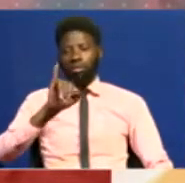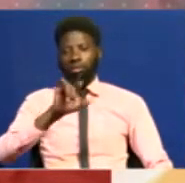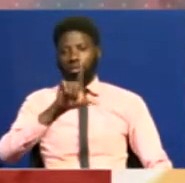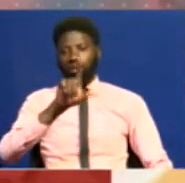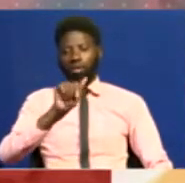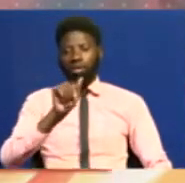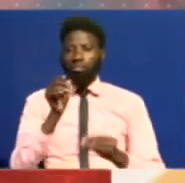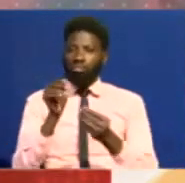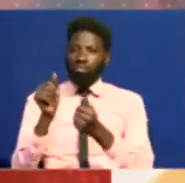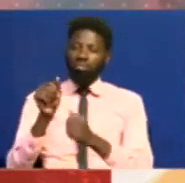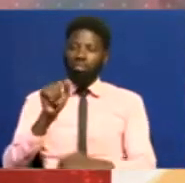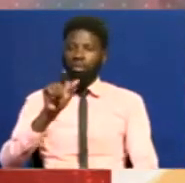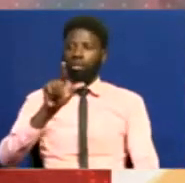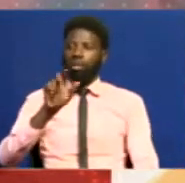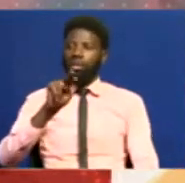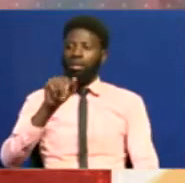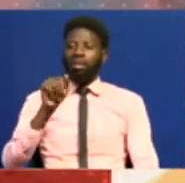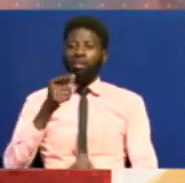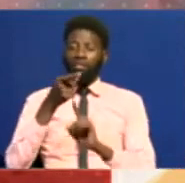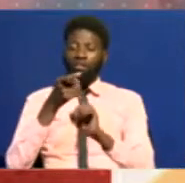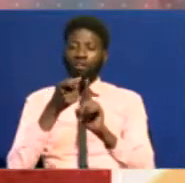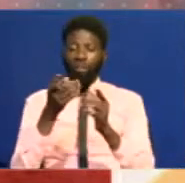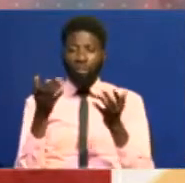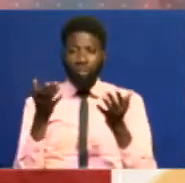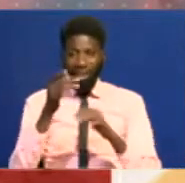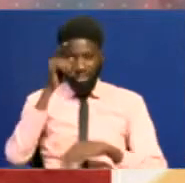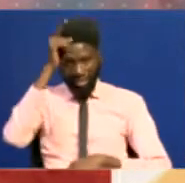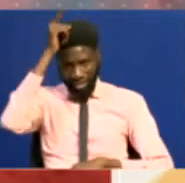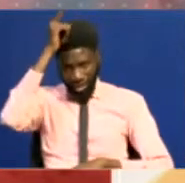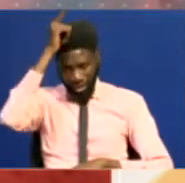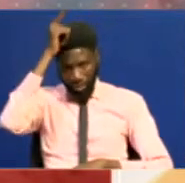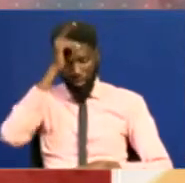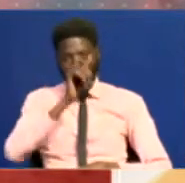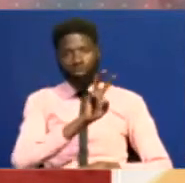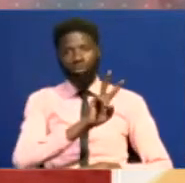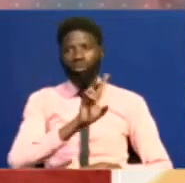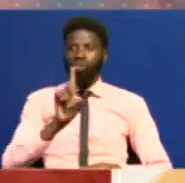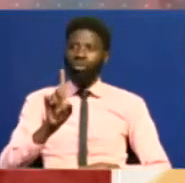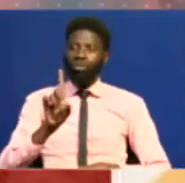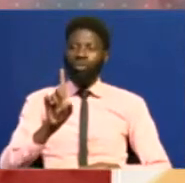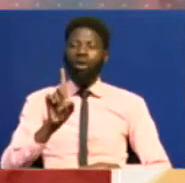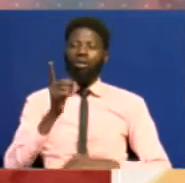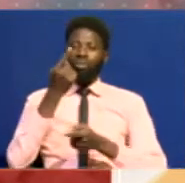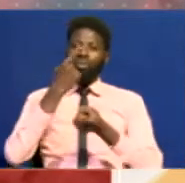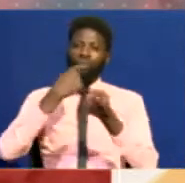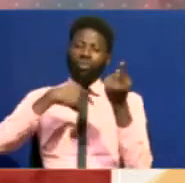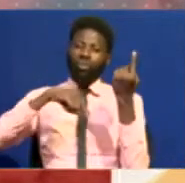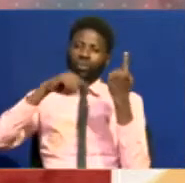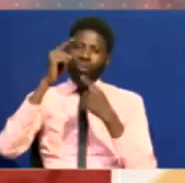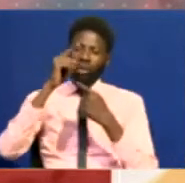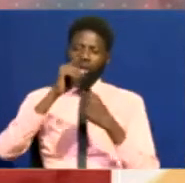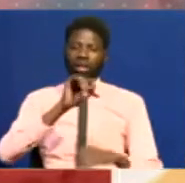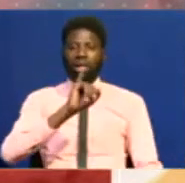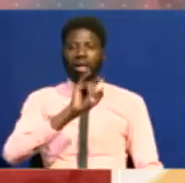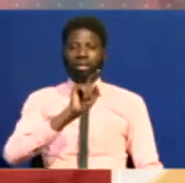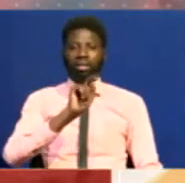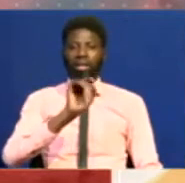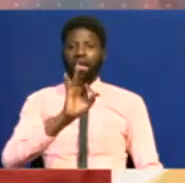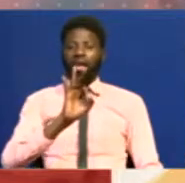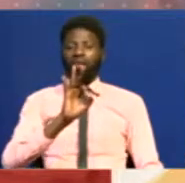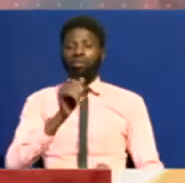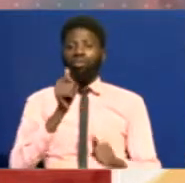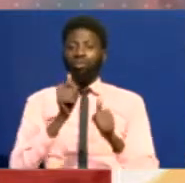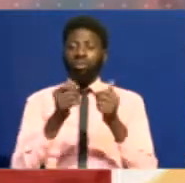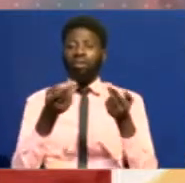Lena Papadakis Ujerumani seti mbili kwa moja na kunyakua ubingwa wa mashindano ya msururu wa dunia wa ITF yaliyoandaliwa